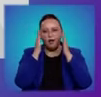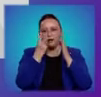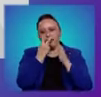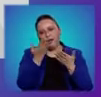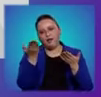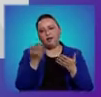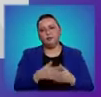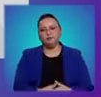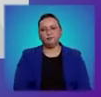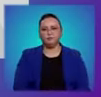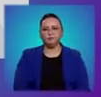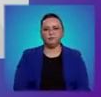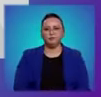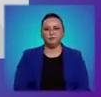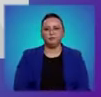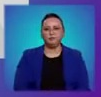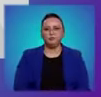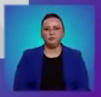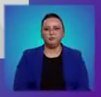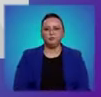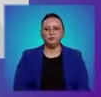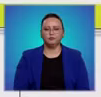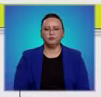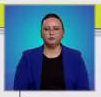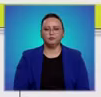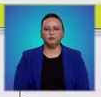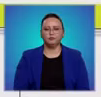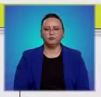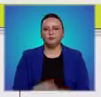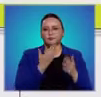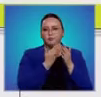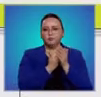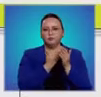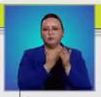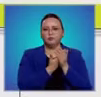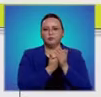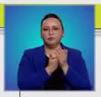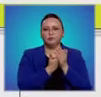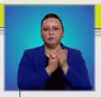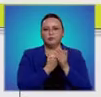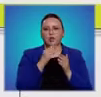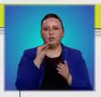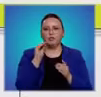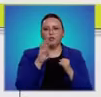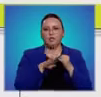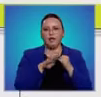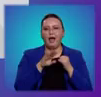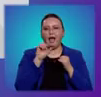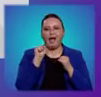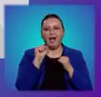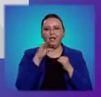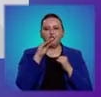хилэгдэх ийм зүйл өгтөл монгол бичигт ажиглагддаг. Жишээ нь Ч-ийн дараа А-с